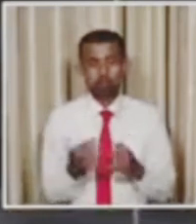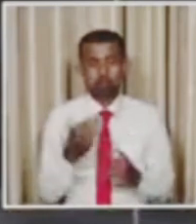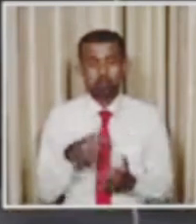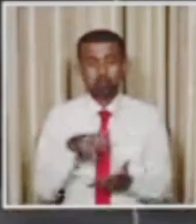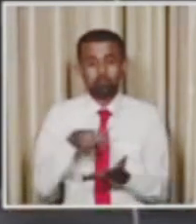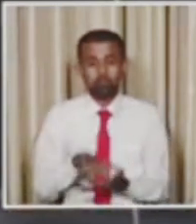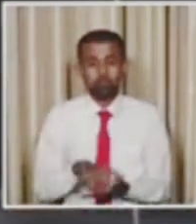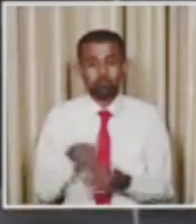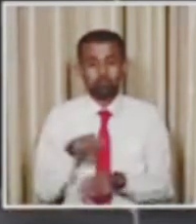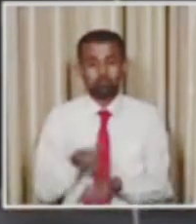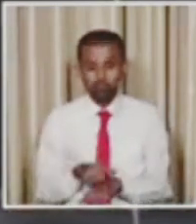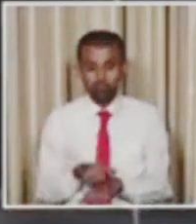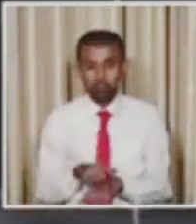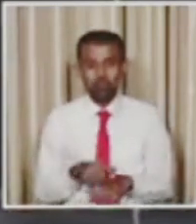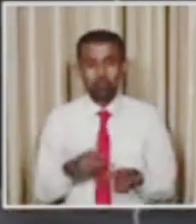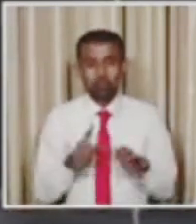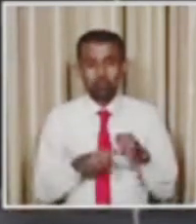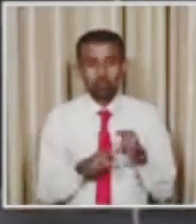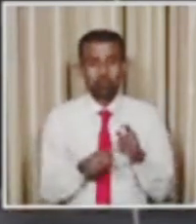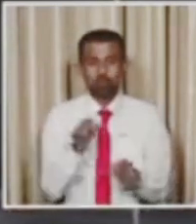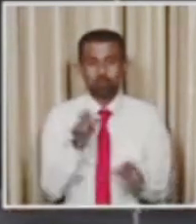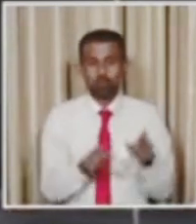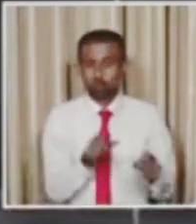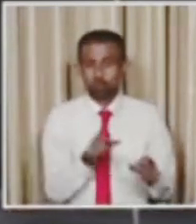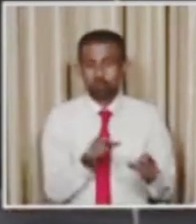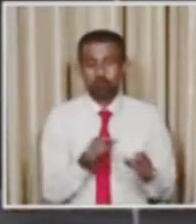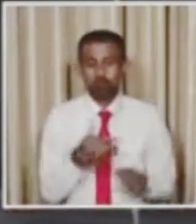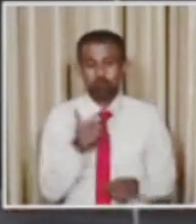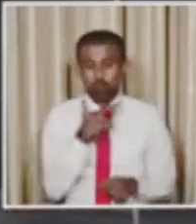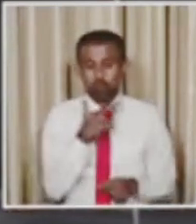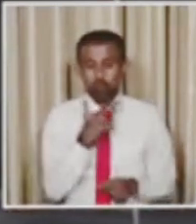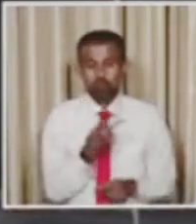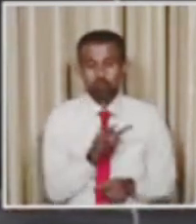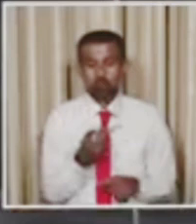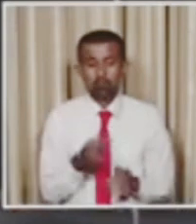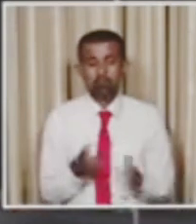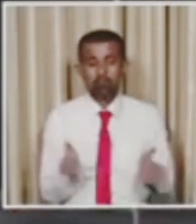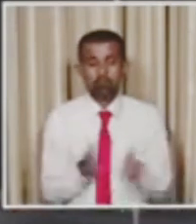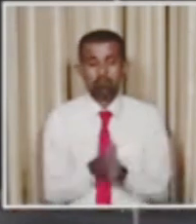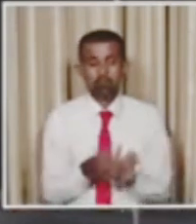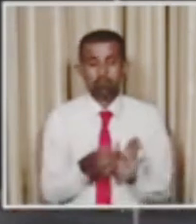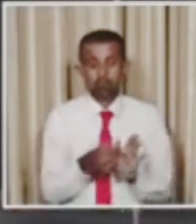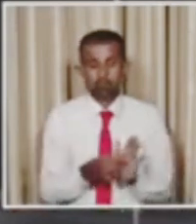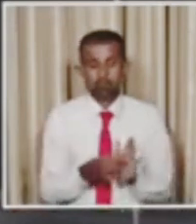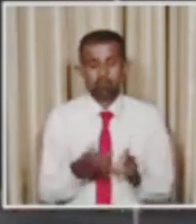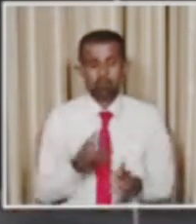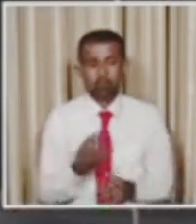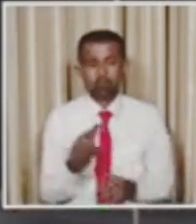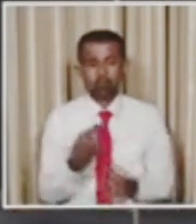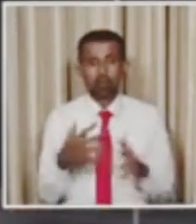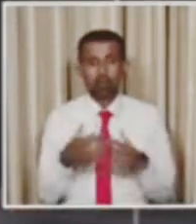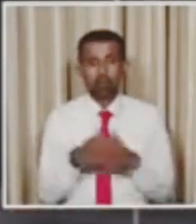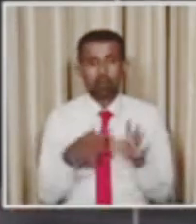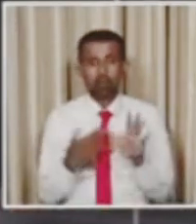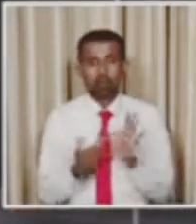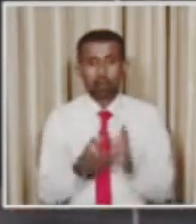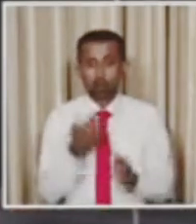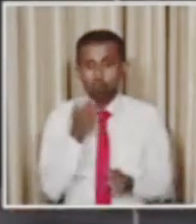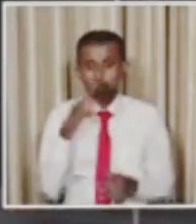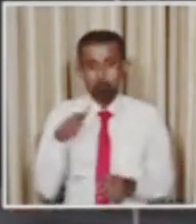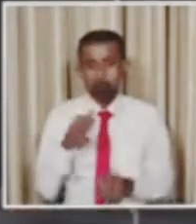හදනකොට, යුදෙව්වන් හා මහා බ්‍රිතාන්‍ය අතර සම්මුතියක් ආවා අපි දෙවන ලෝක යුද්ධයේ හිට්ලර් පරාජය